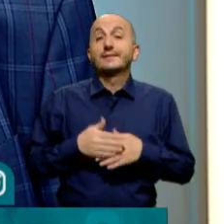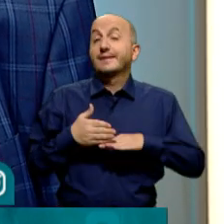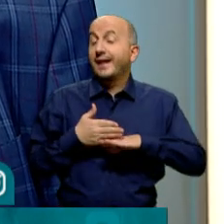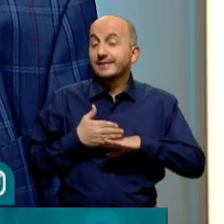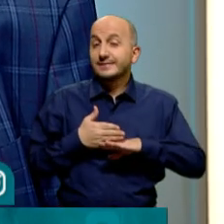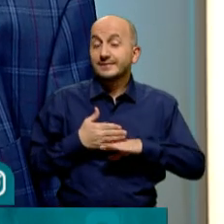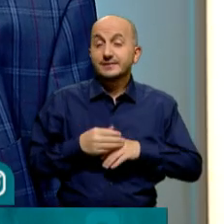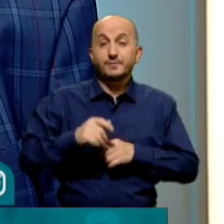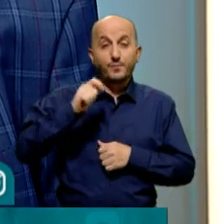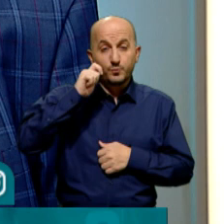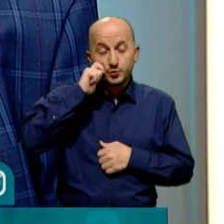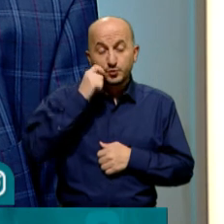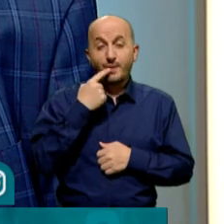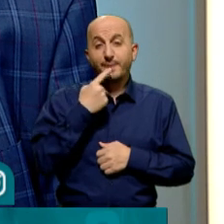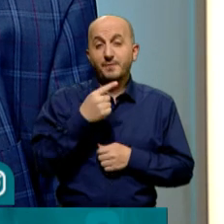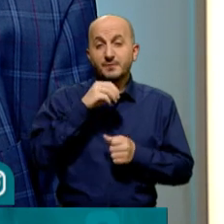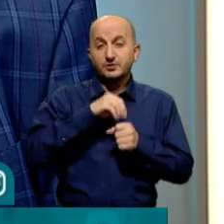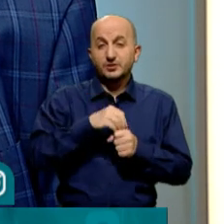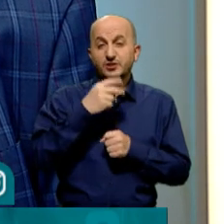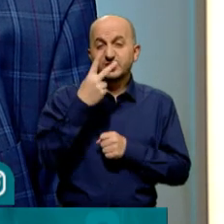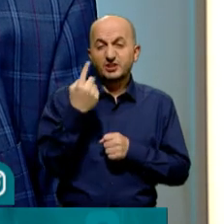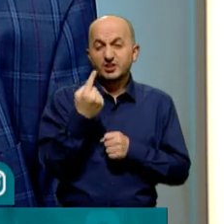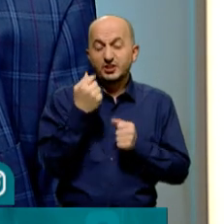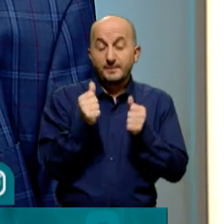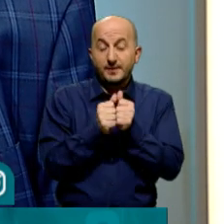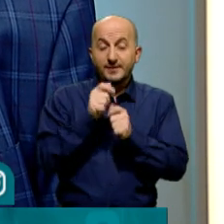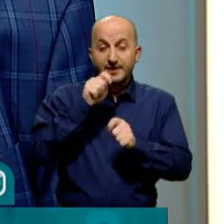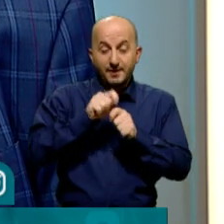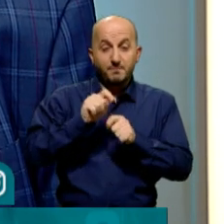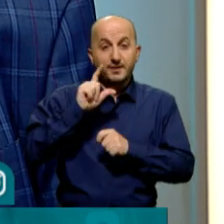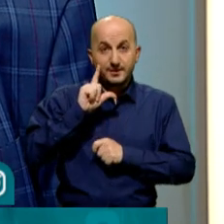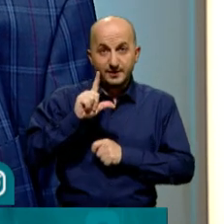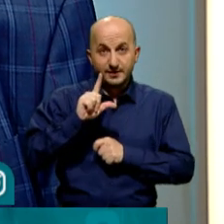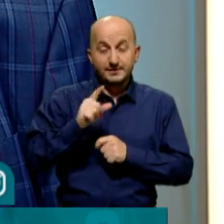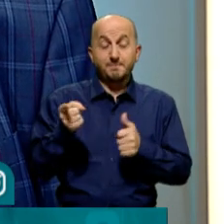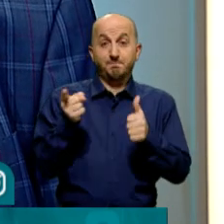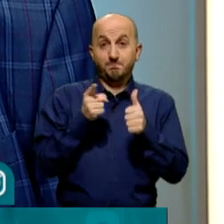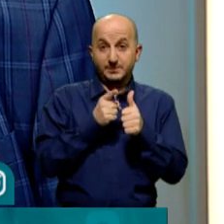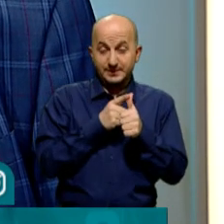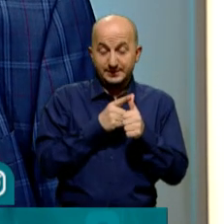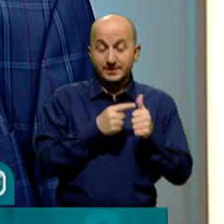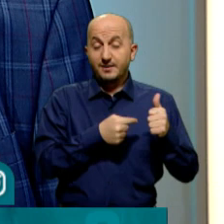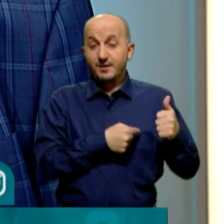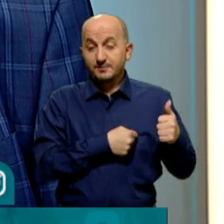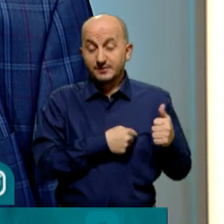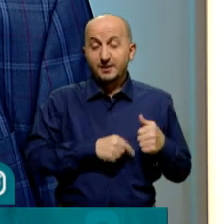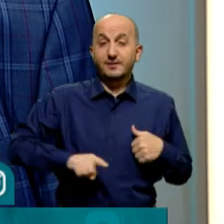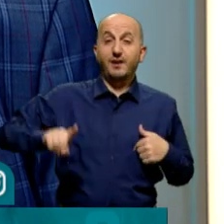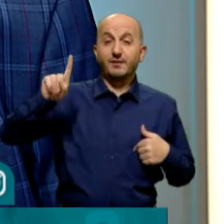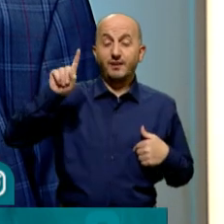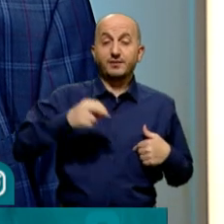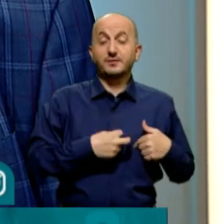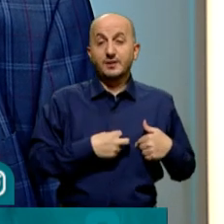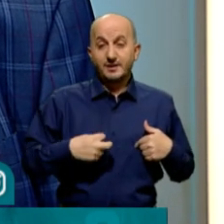Çünkü Müslüman dememiz için iki şeyi birlikte yapmaları lazım. Nedir o? Bir, kalpten Allah'ı,